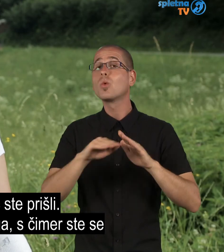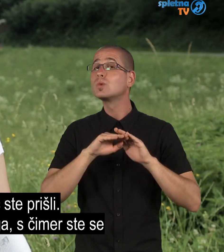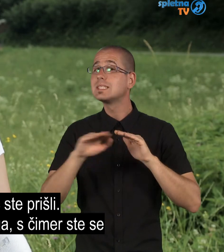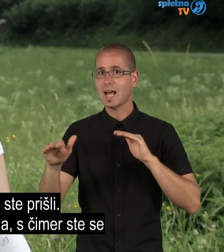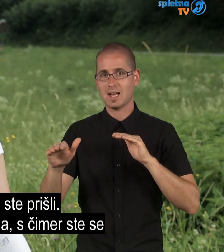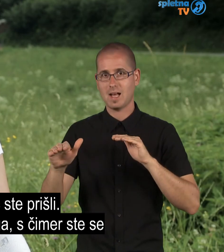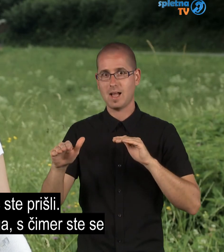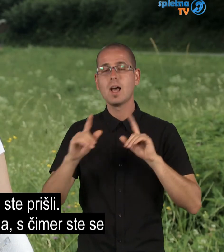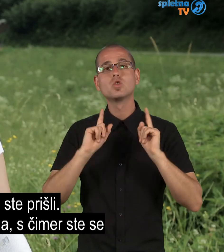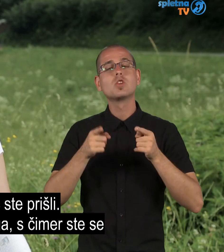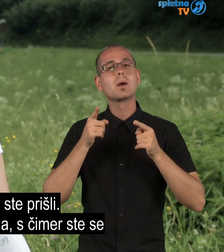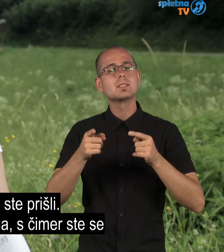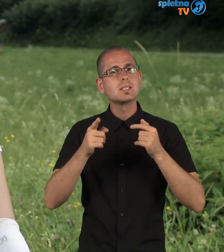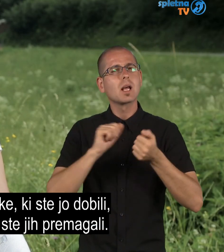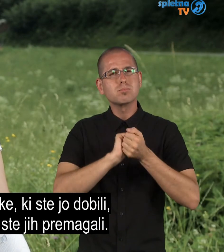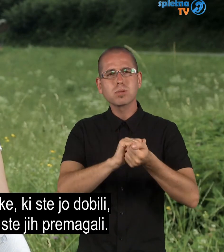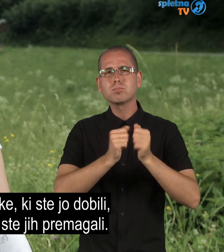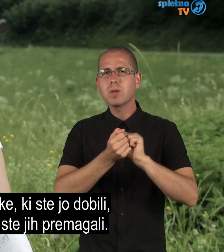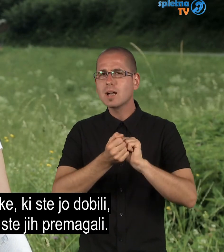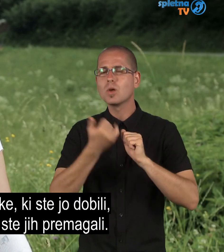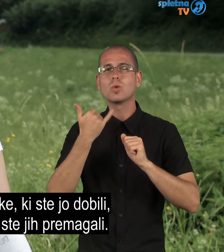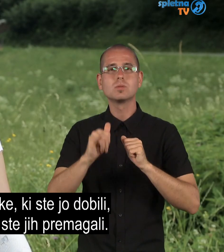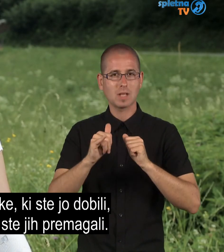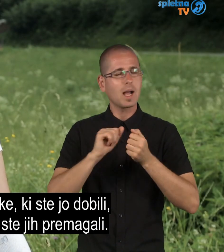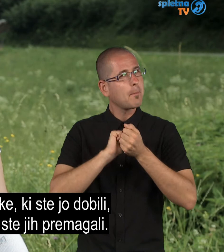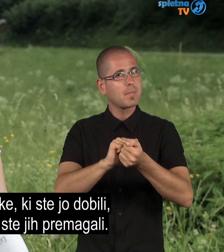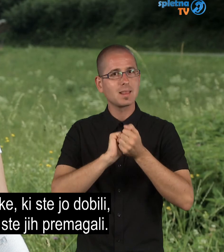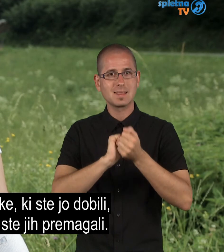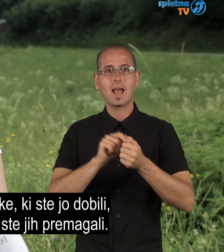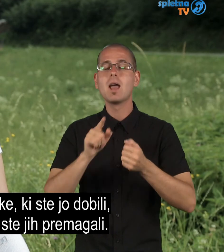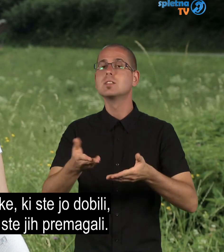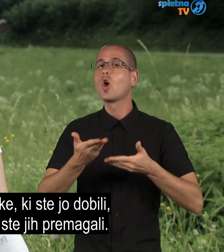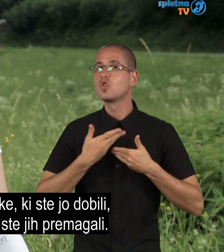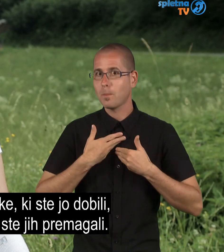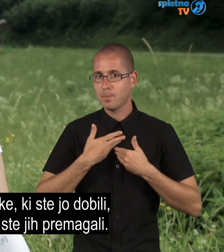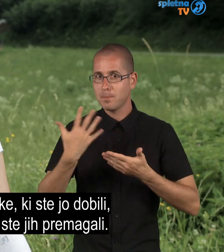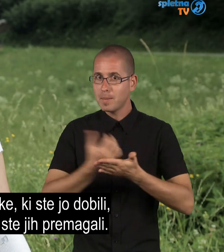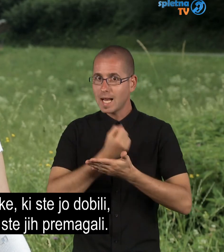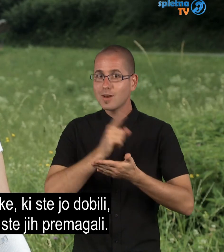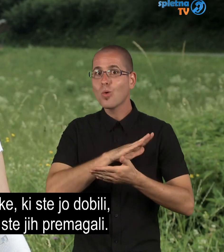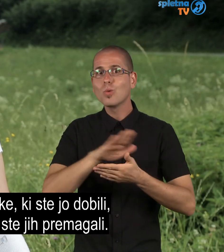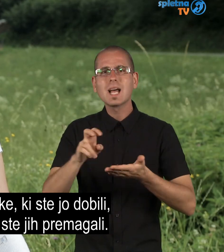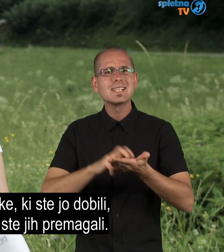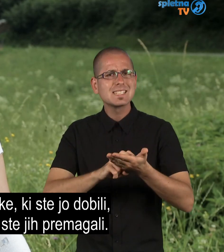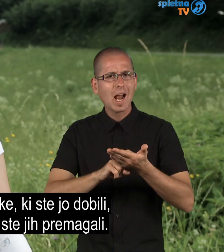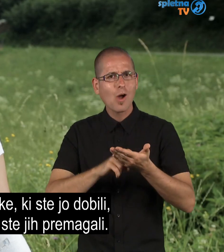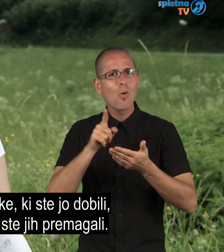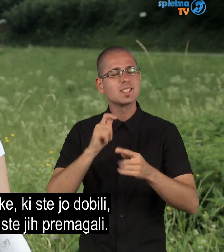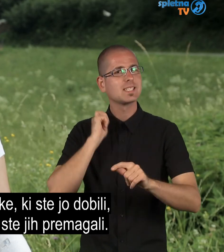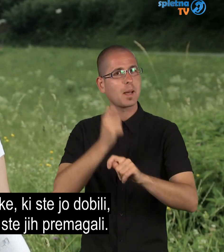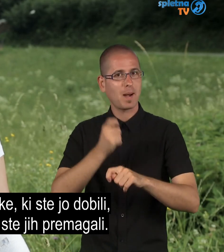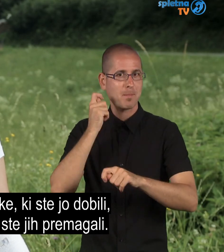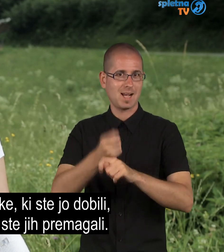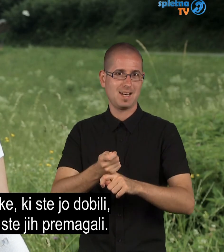se vsega, s čimer ste se spopadli vsake bitke, ki ste jo dobili, in vseh strahov, ki ste